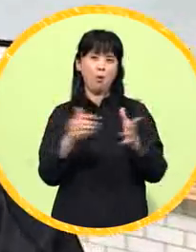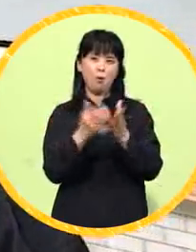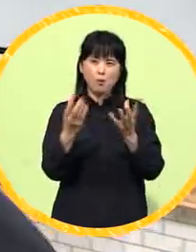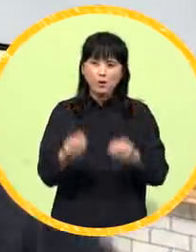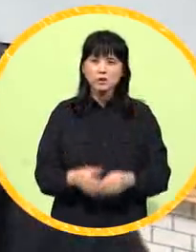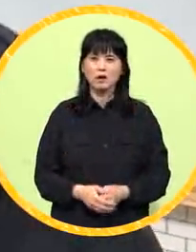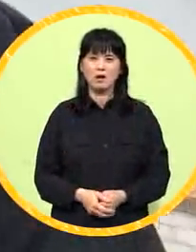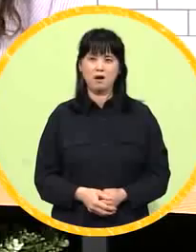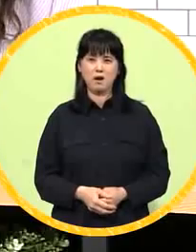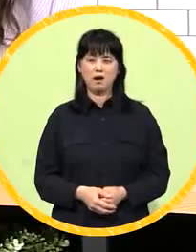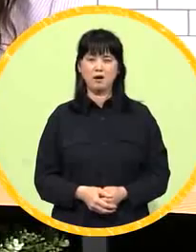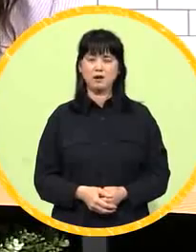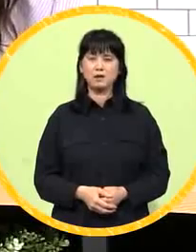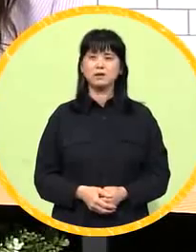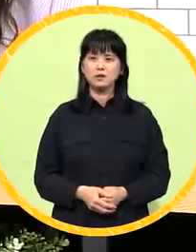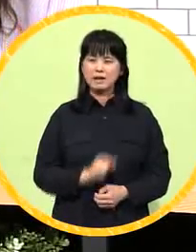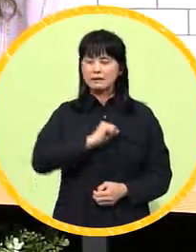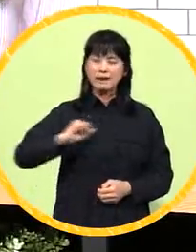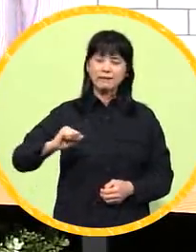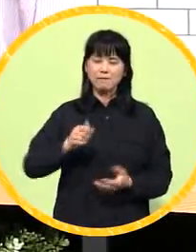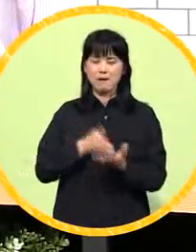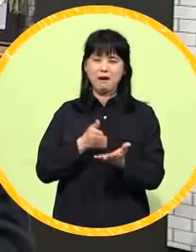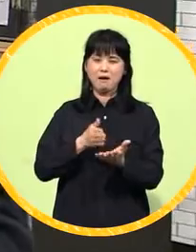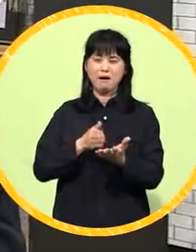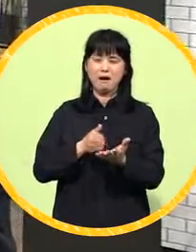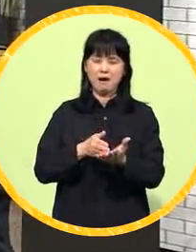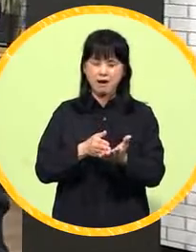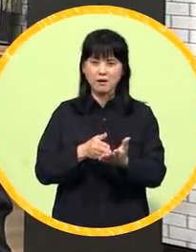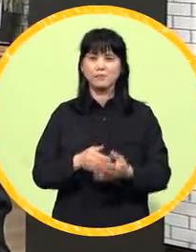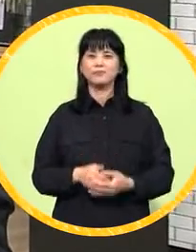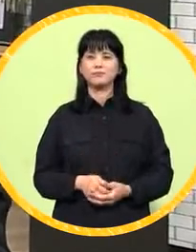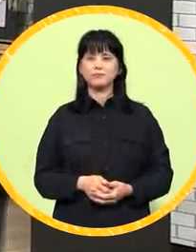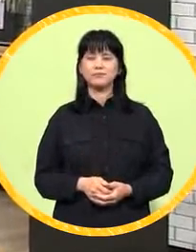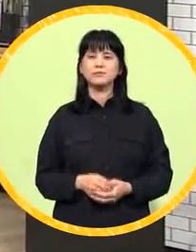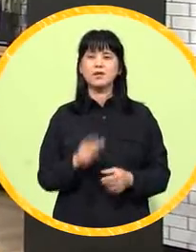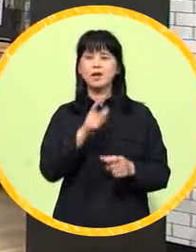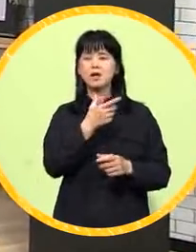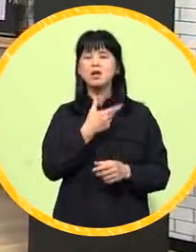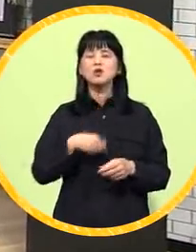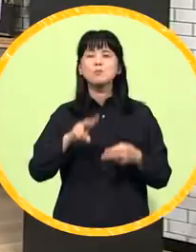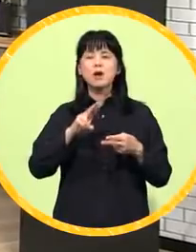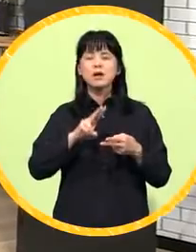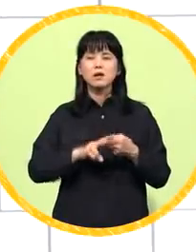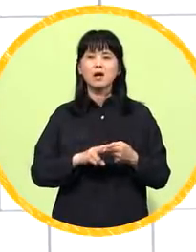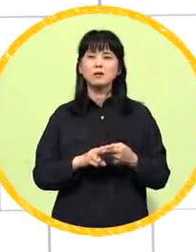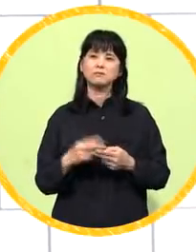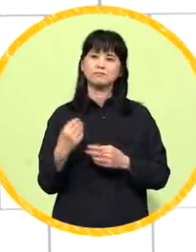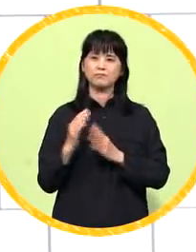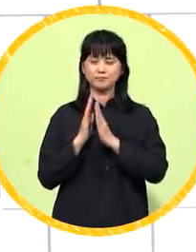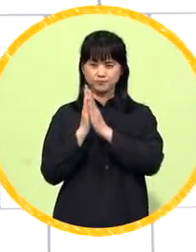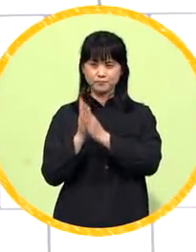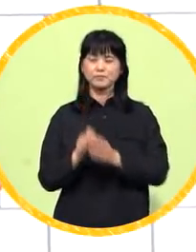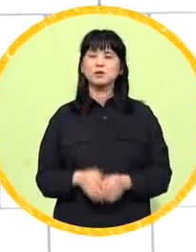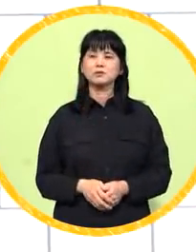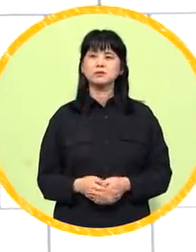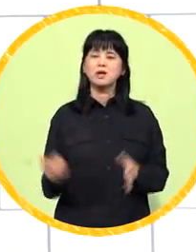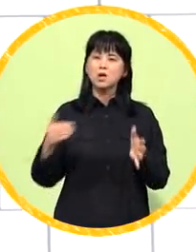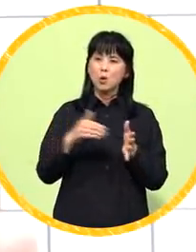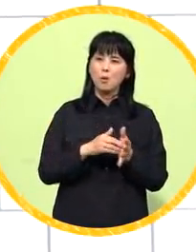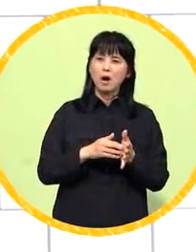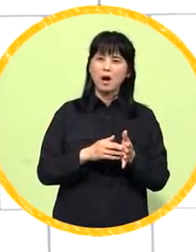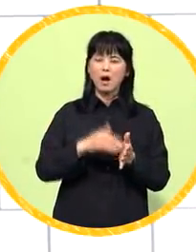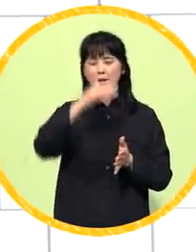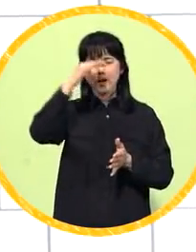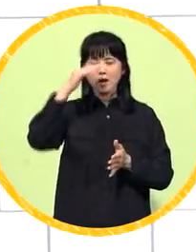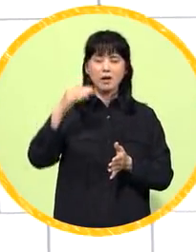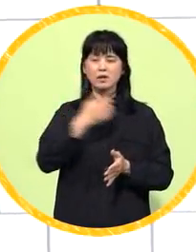さあハイウェイパッケズバズバやっちゃいましたからということでが熊井ちゃんにお返してしまう最後はですね絶景を眺める癒し